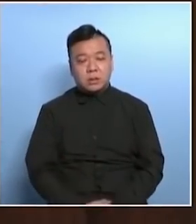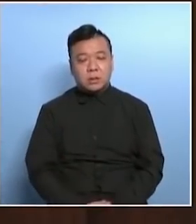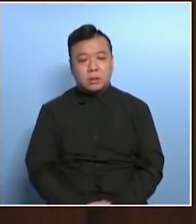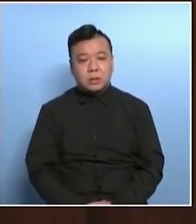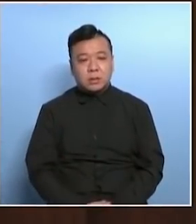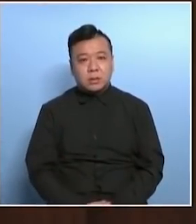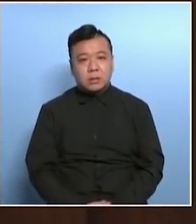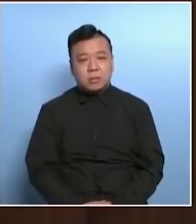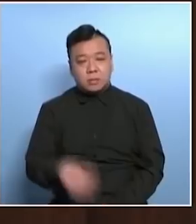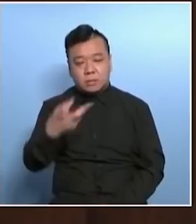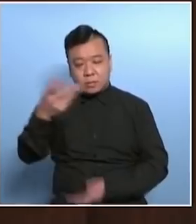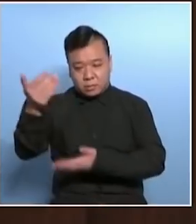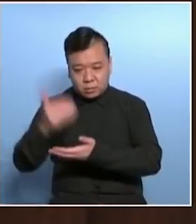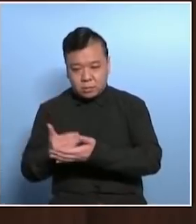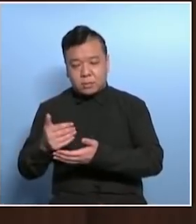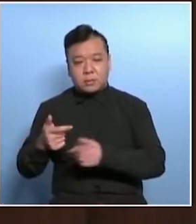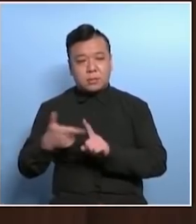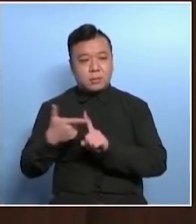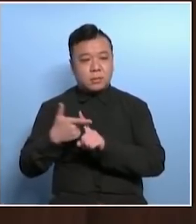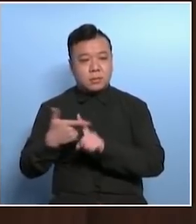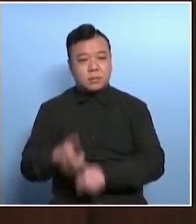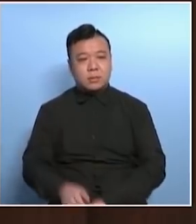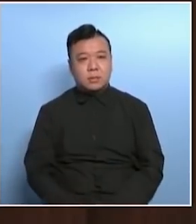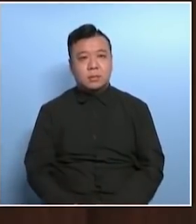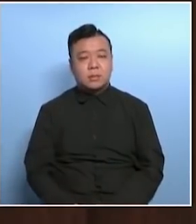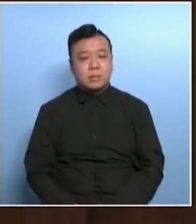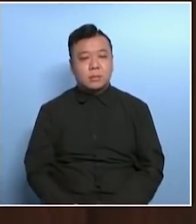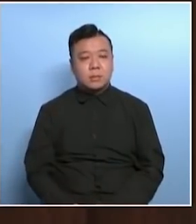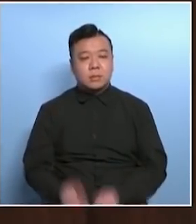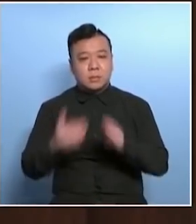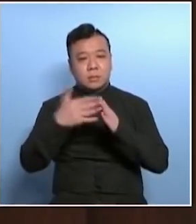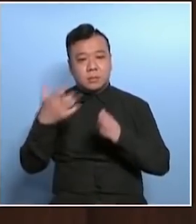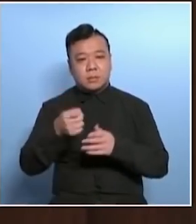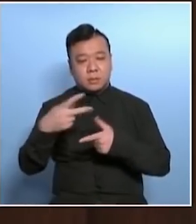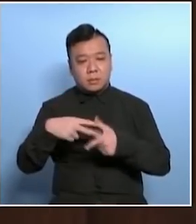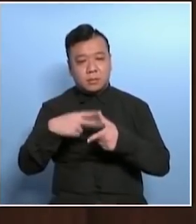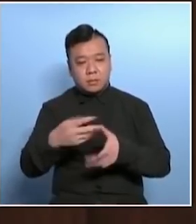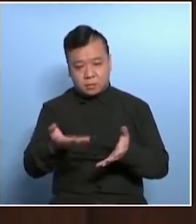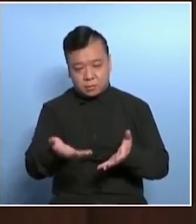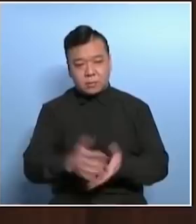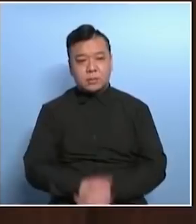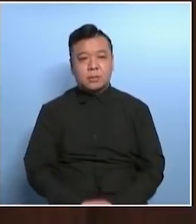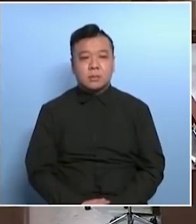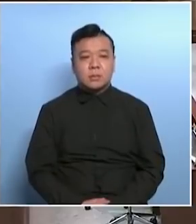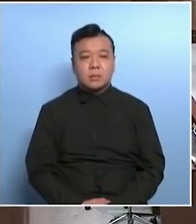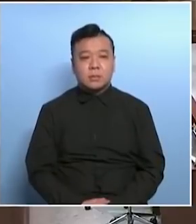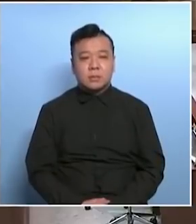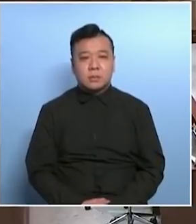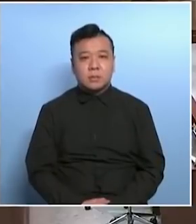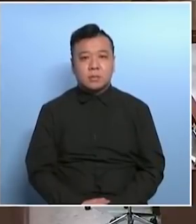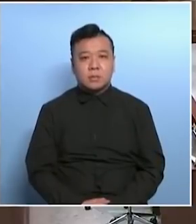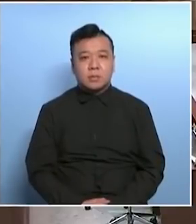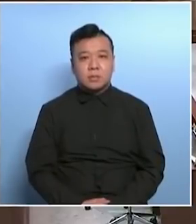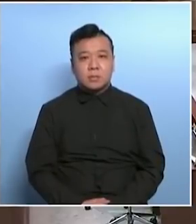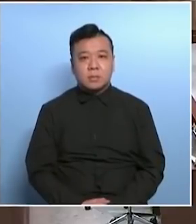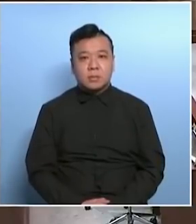好了，我進入第二項議程。蔡局長，你可以介紹你的文件了。